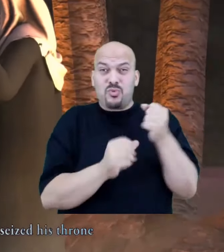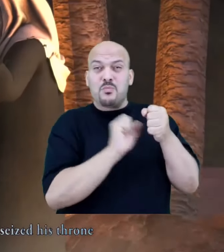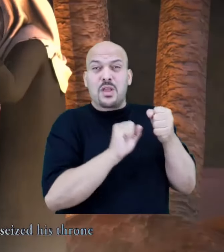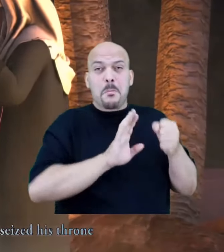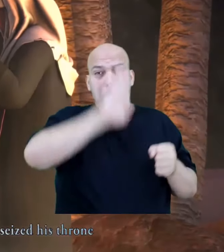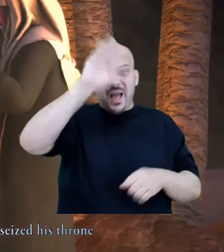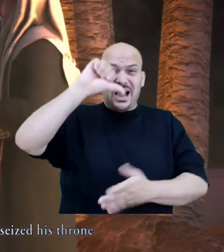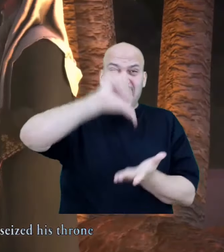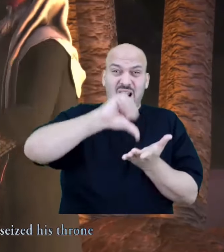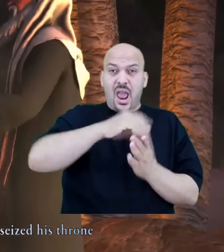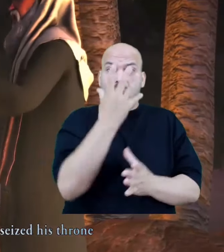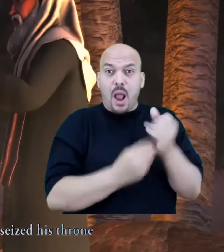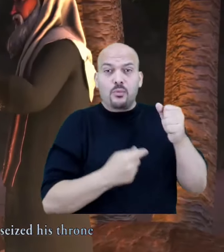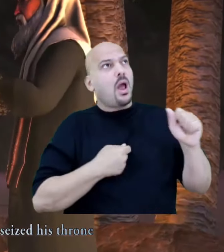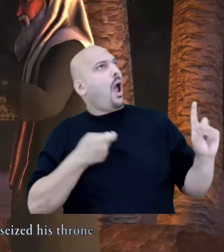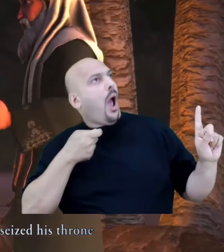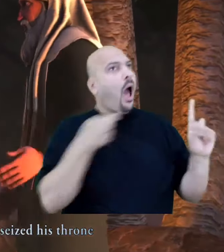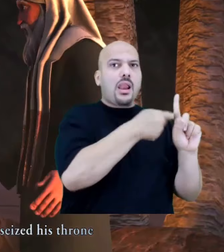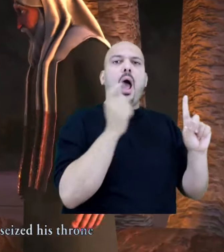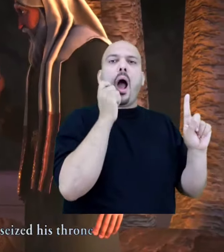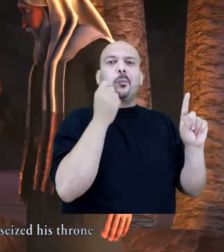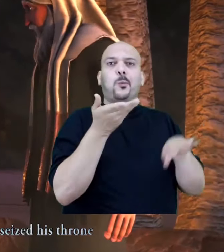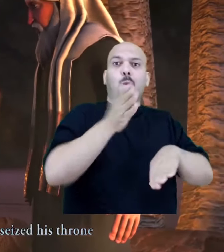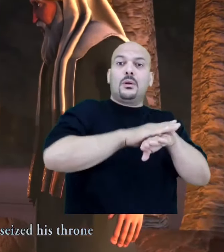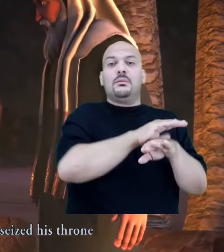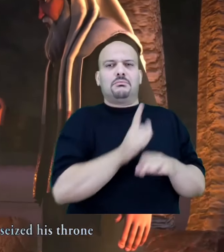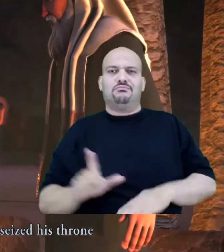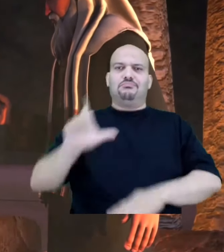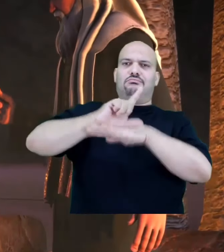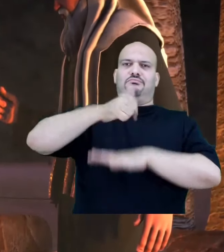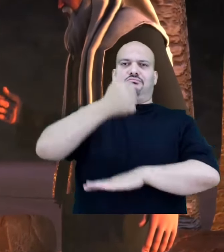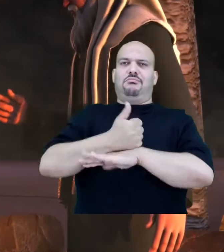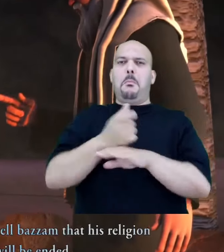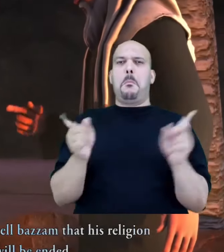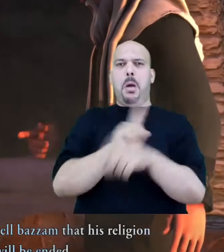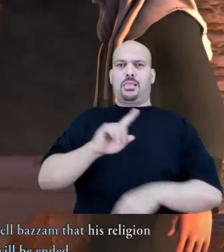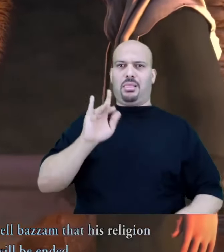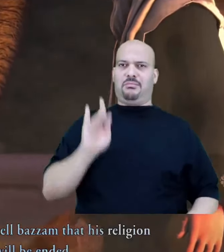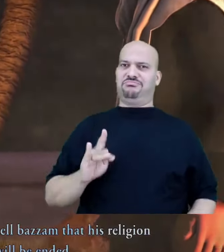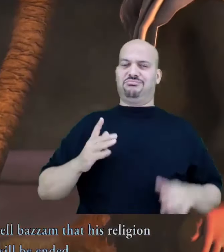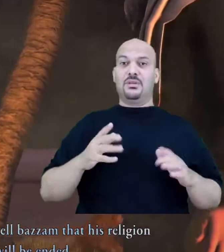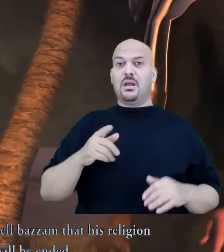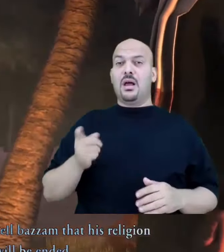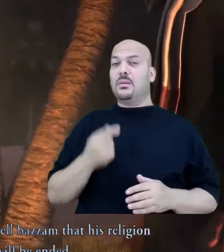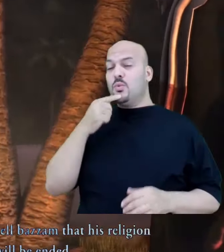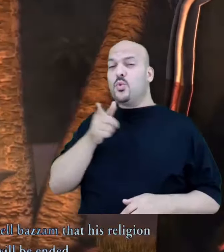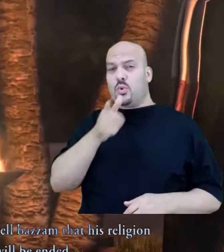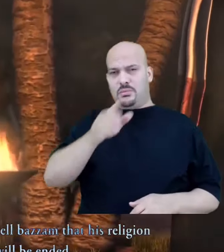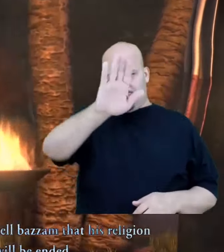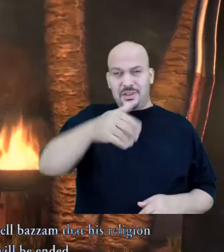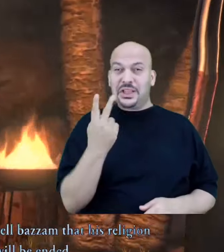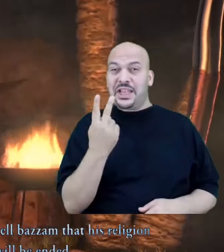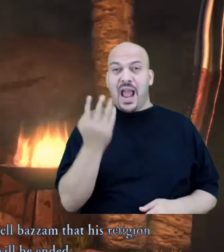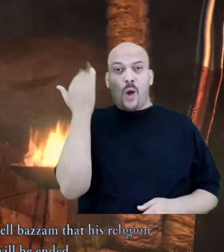ابن كسرى بقتل أبيه واستولى على عرشه. فدعا رسول الله